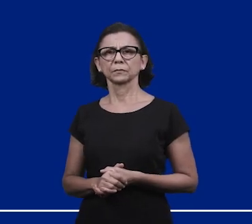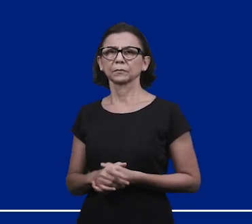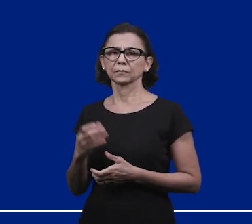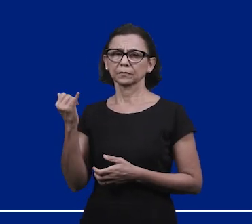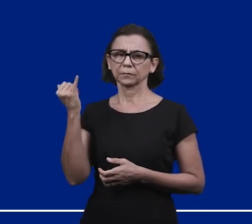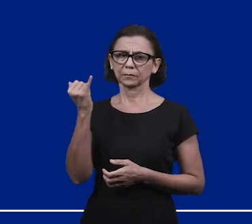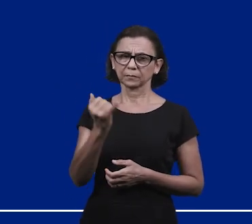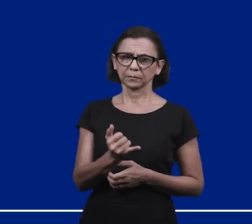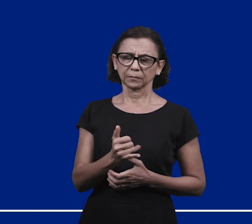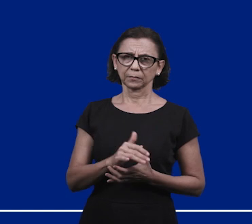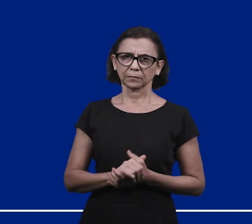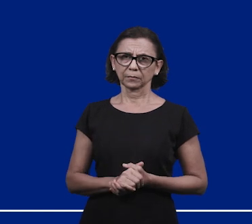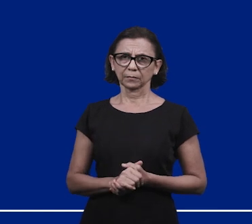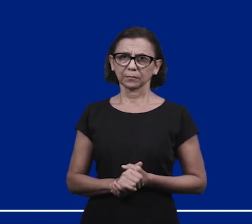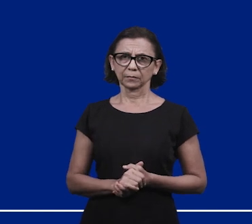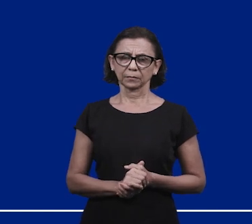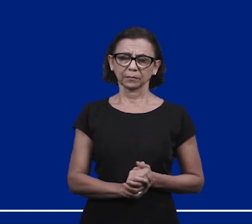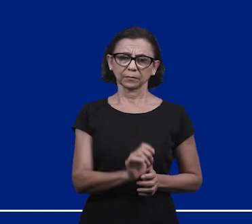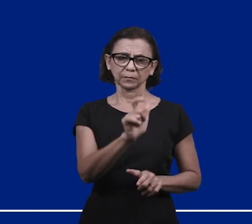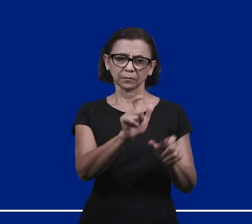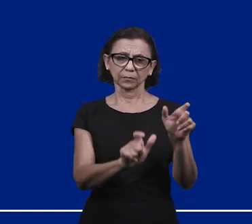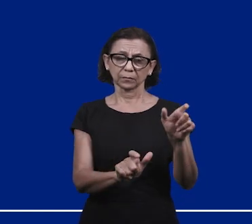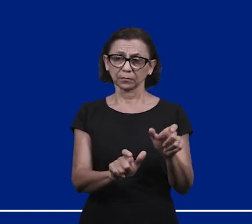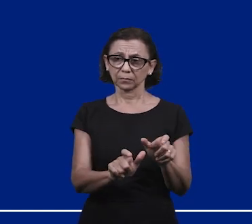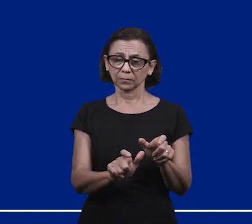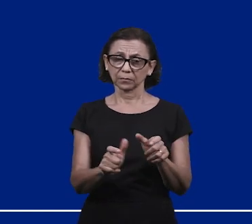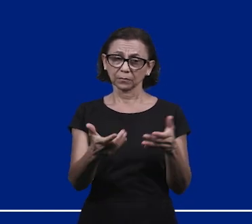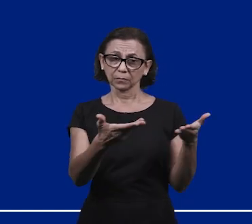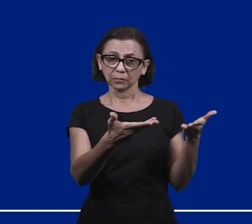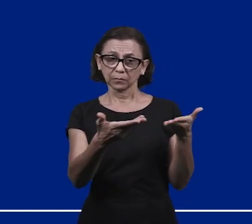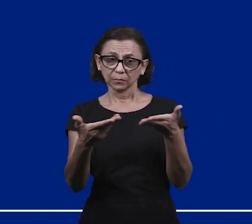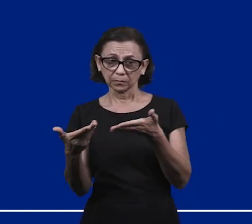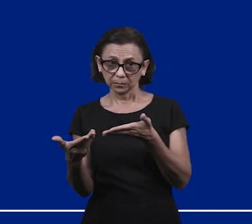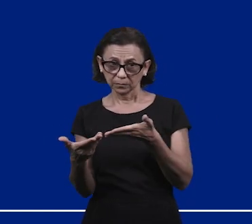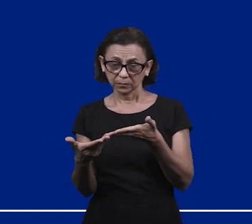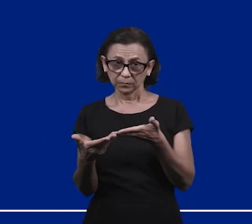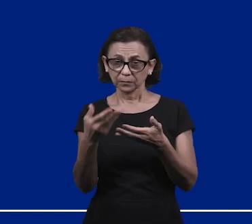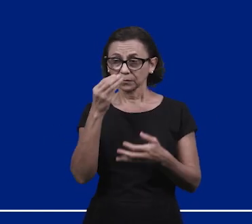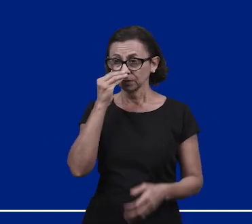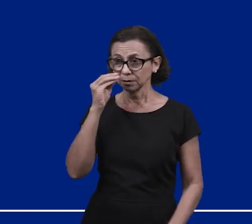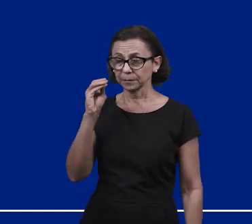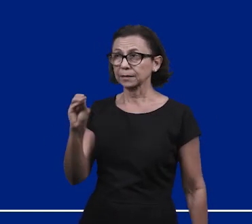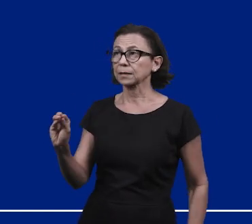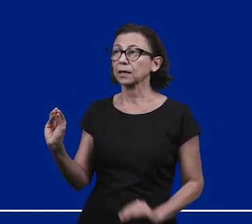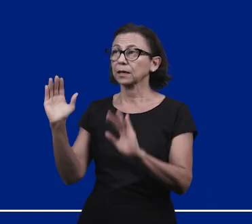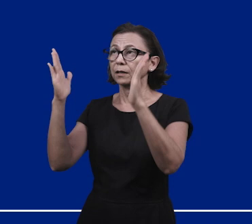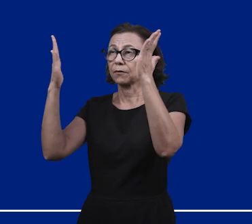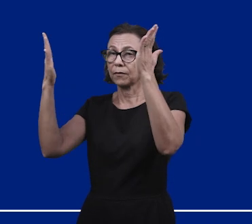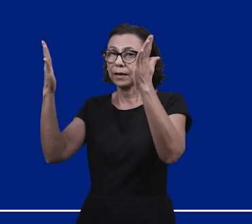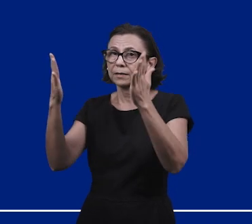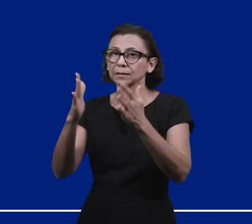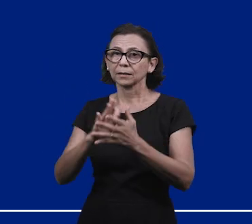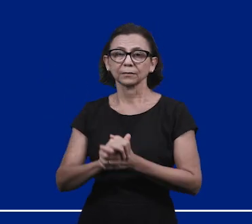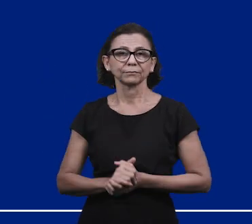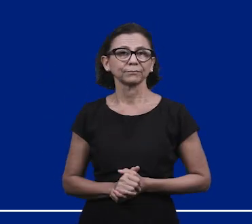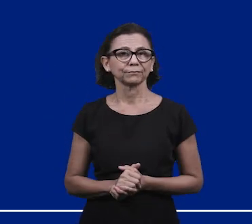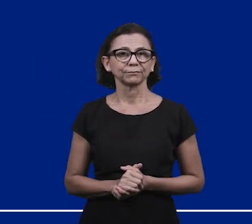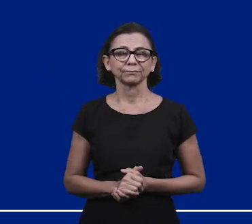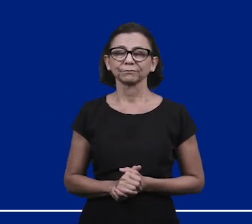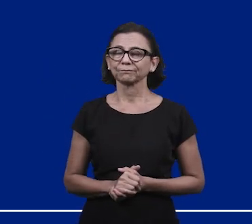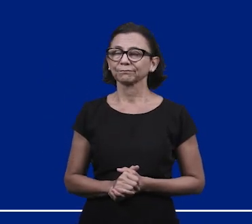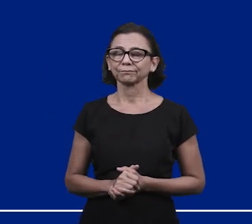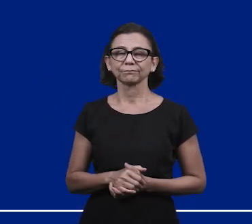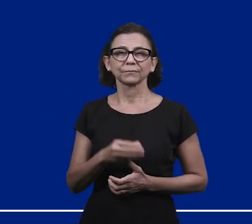car je veux dire qu'aucun de ces hommes qui ont été invités va éprouver ma